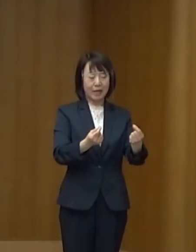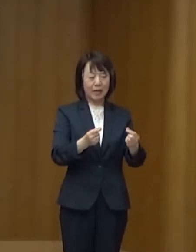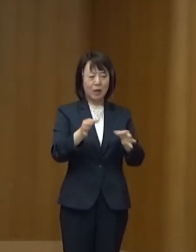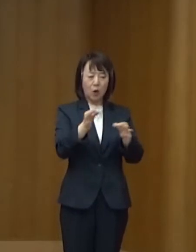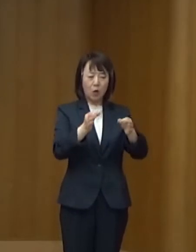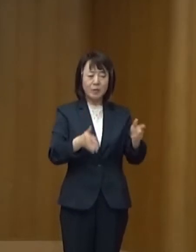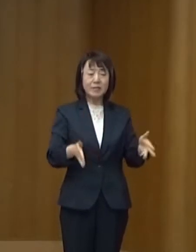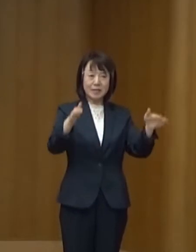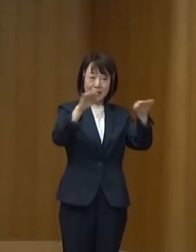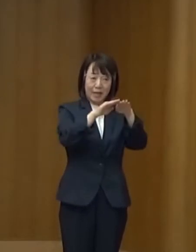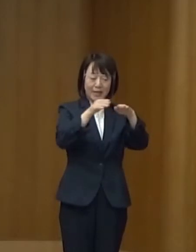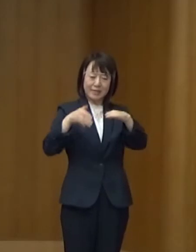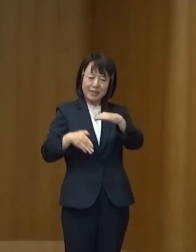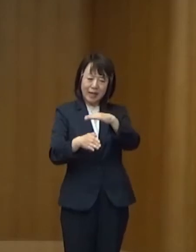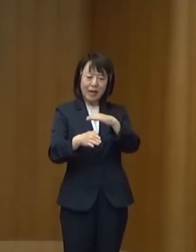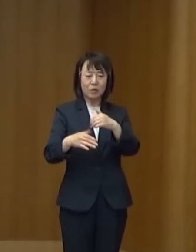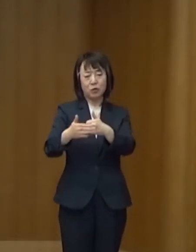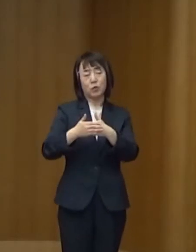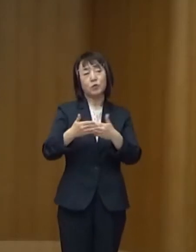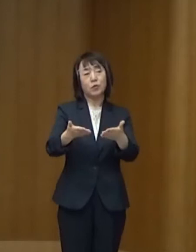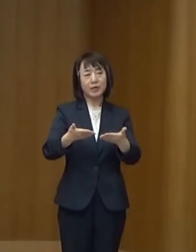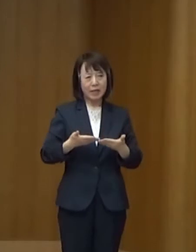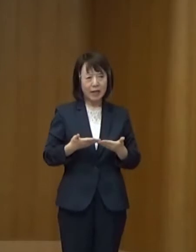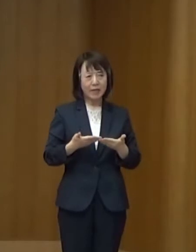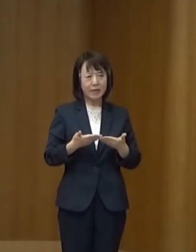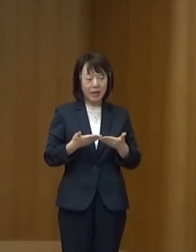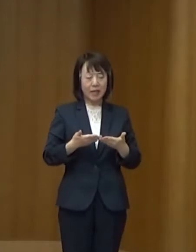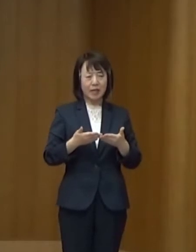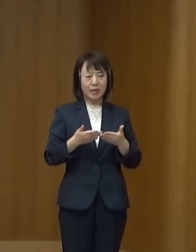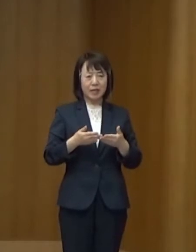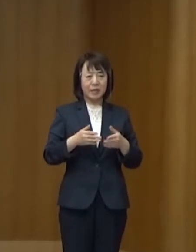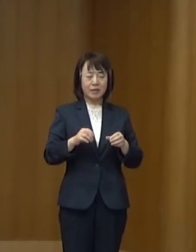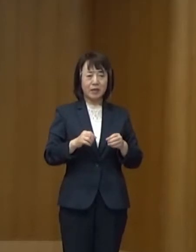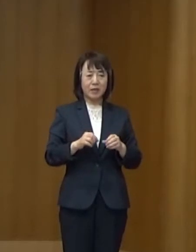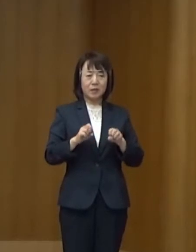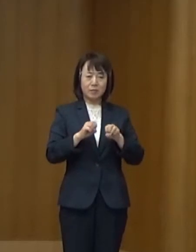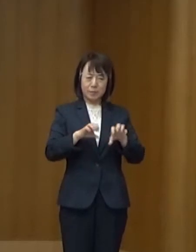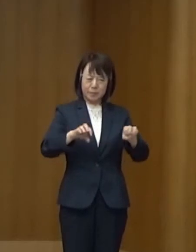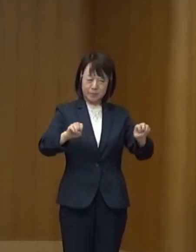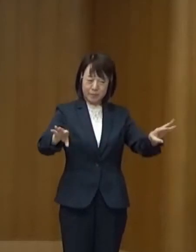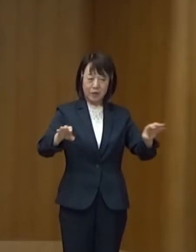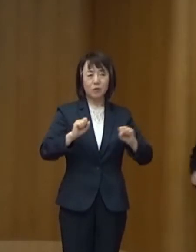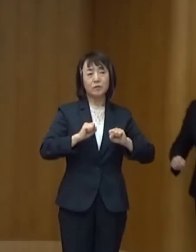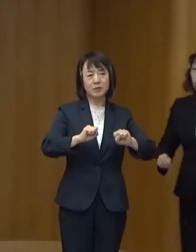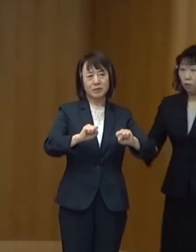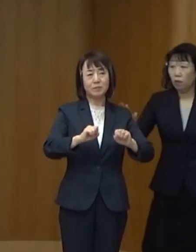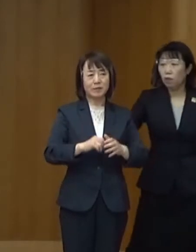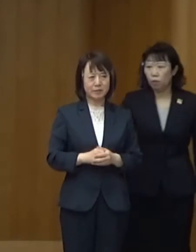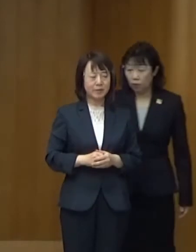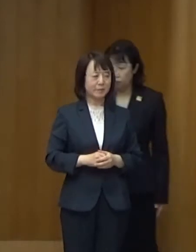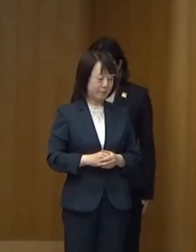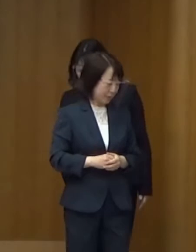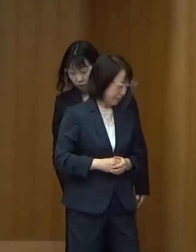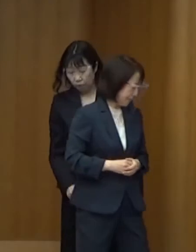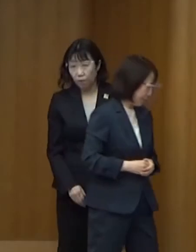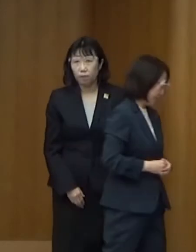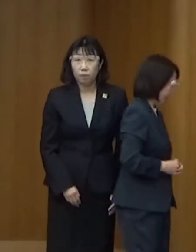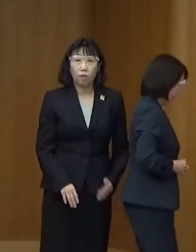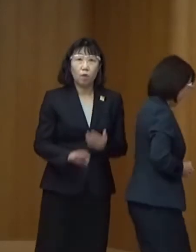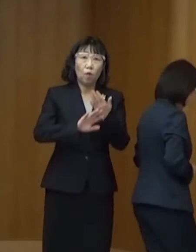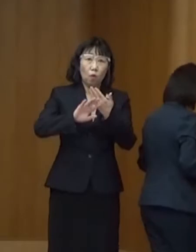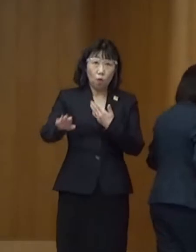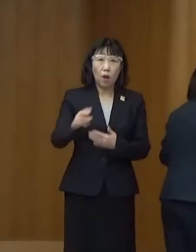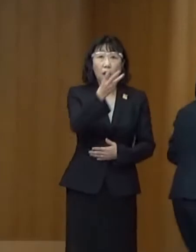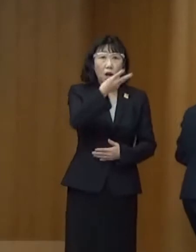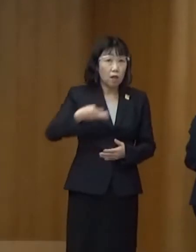地下街のご協力をいただいた集中的なそういった喚起も行ってまいります。また河川敷など飲